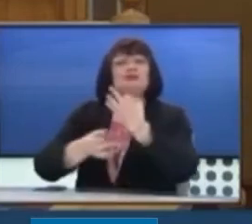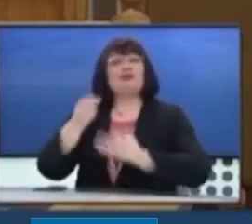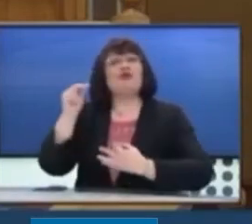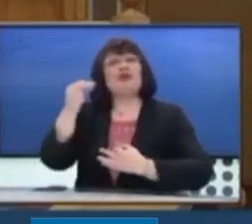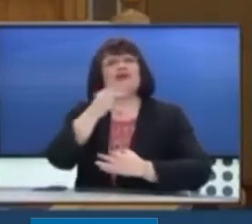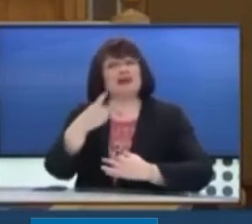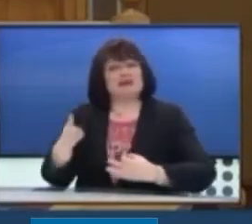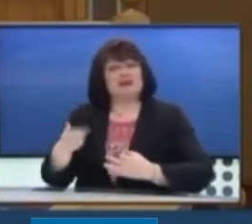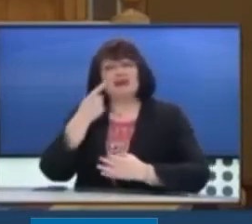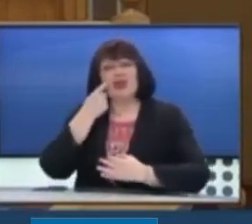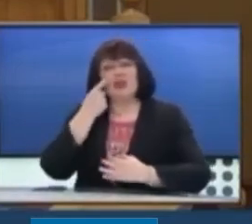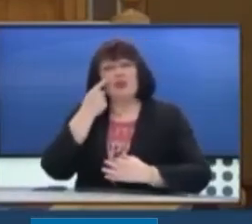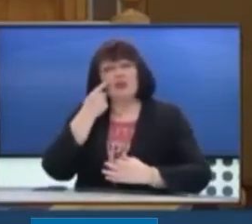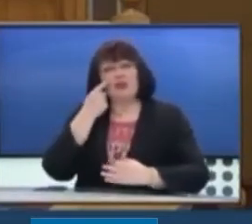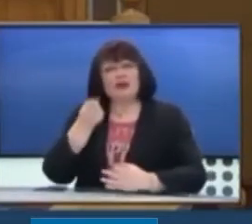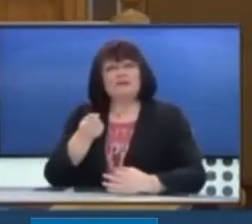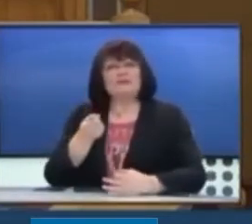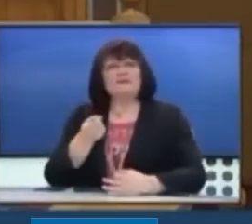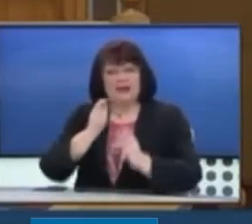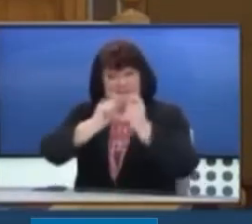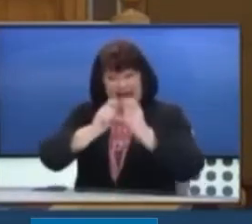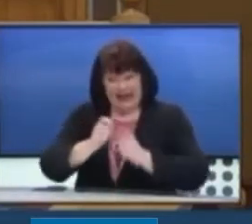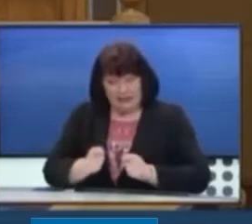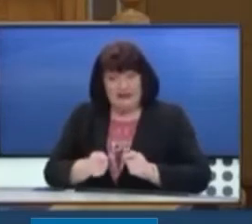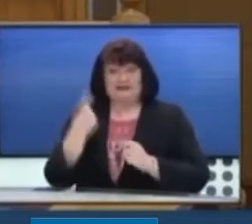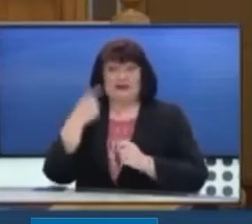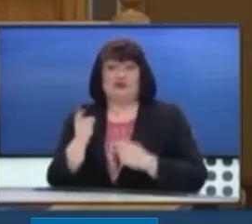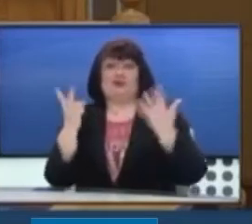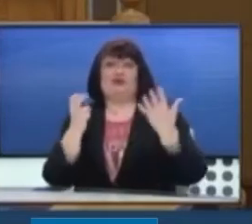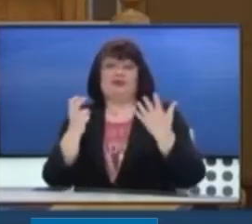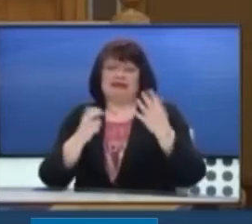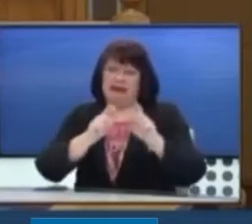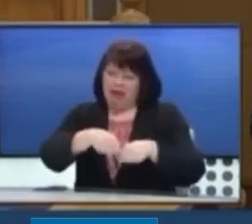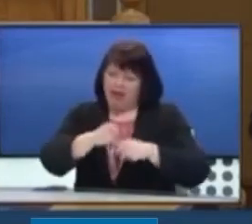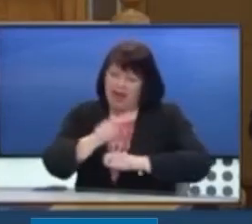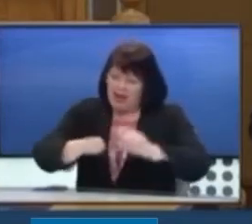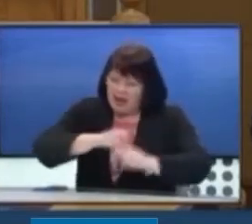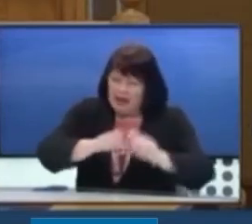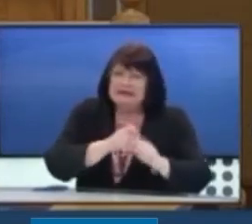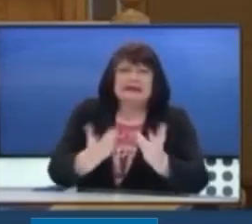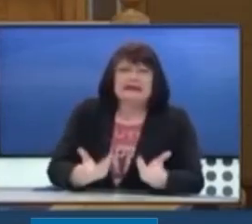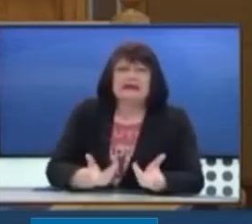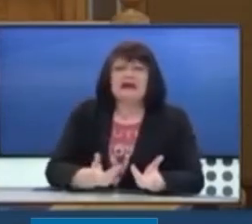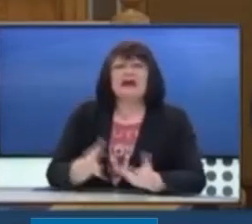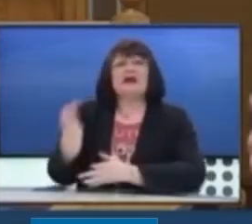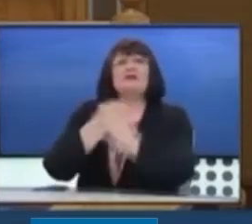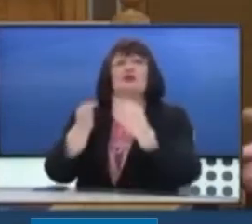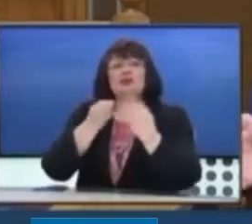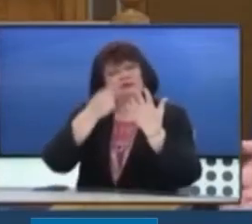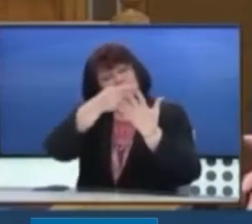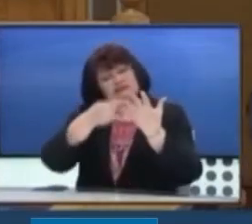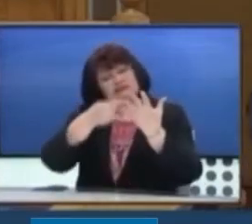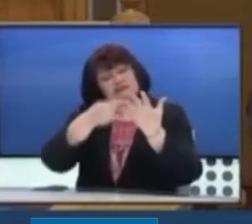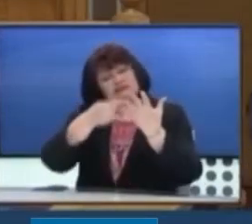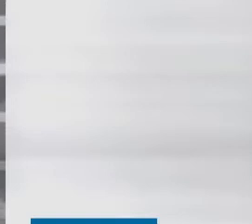αρχηγούς, να δούνε τα 170 έργα και τις μεταρρυθμίσεις που πολύ αναλυτικά παρουσιάζουν στο Ταμείο και να μας πούνε ποια συμφωνούν και με